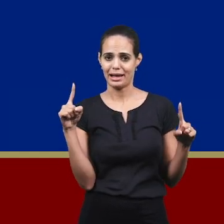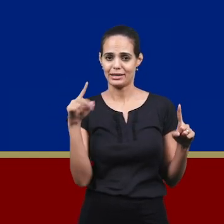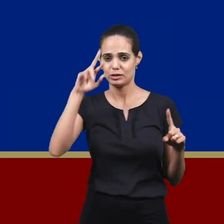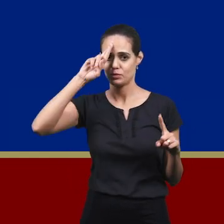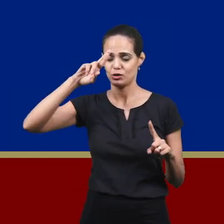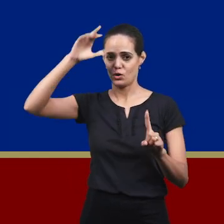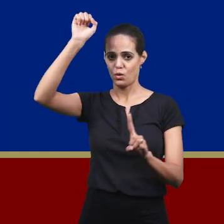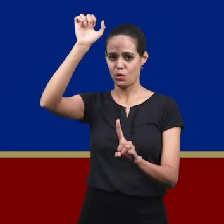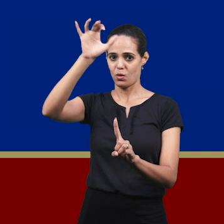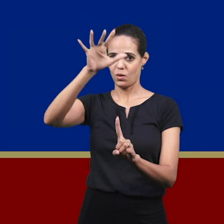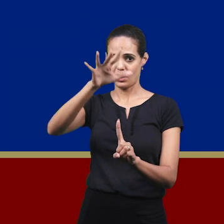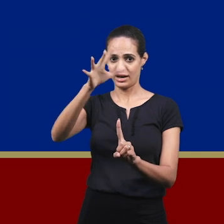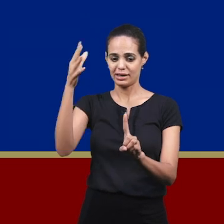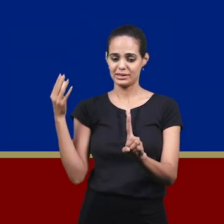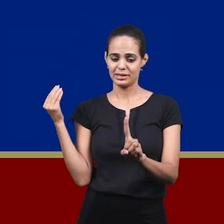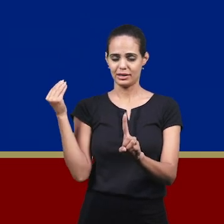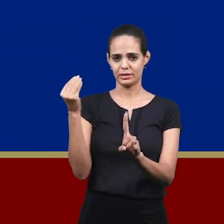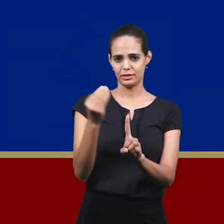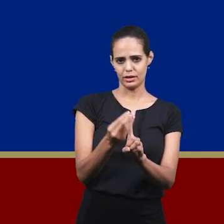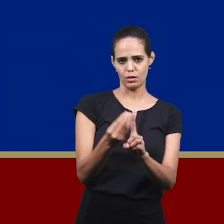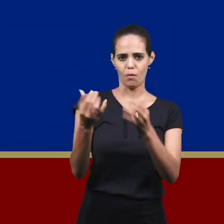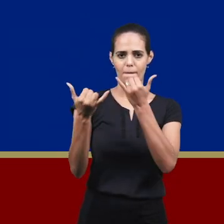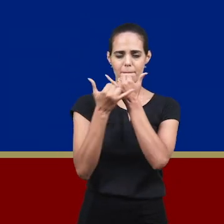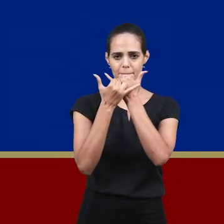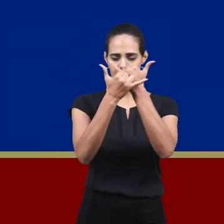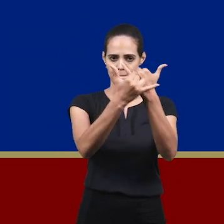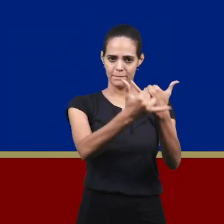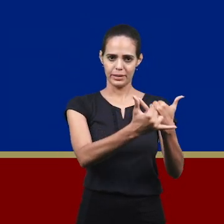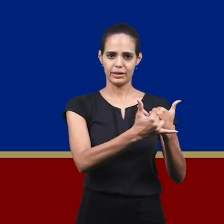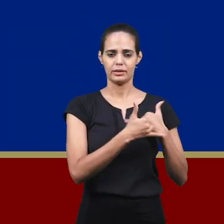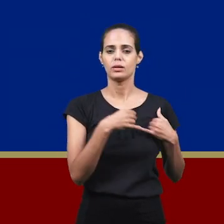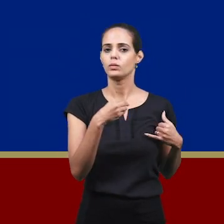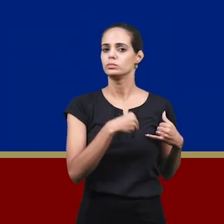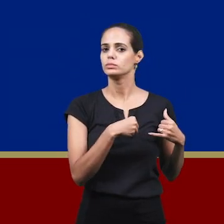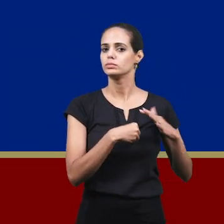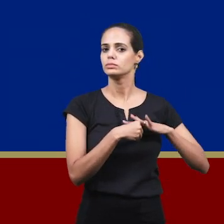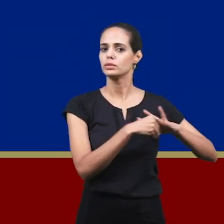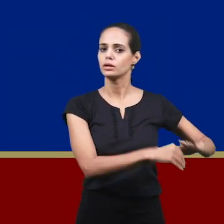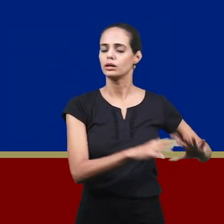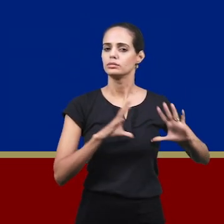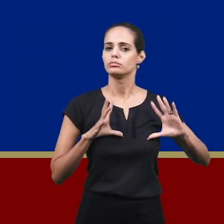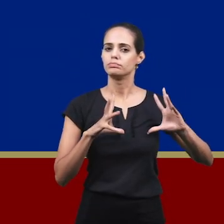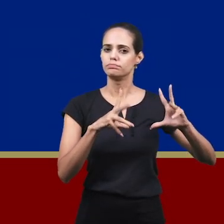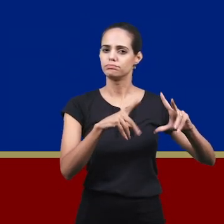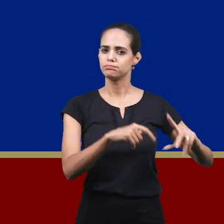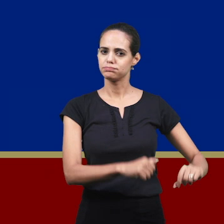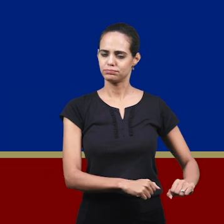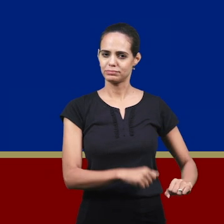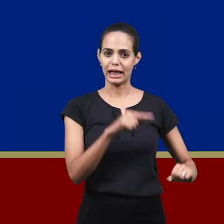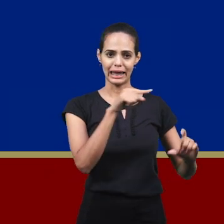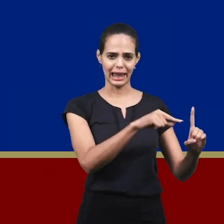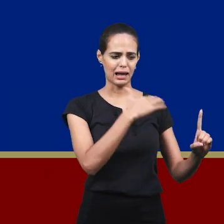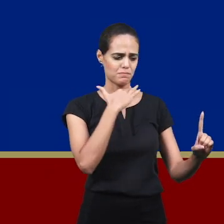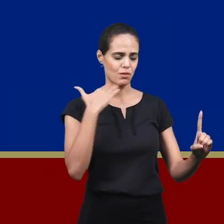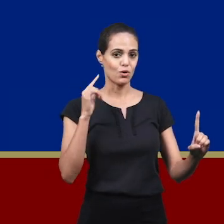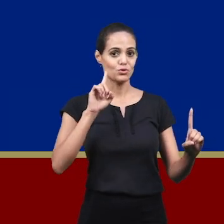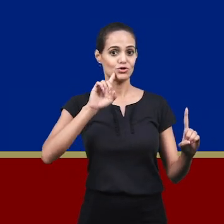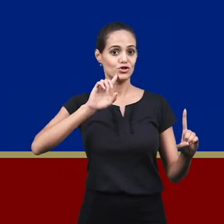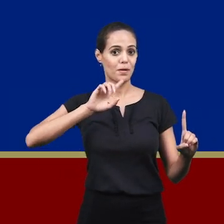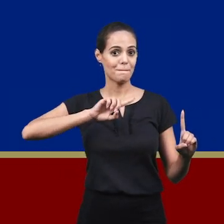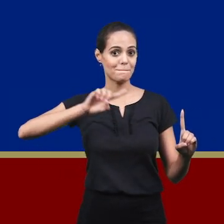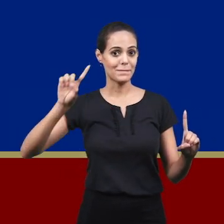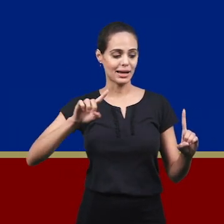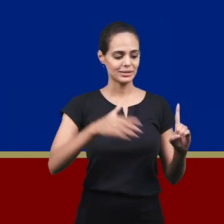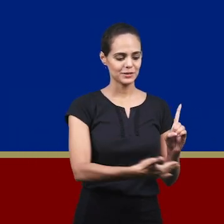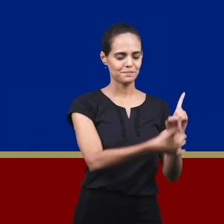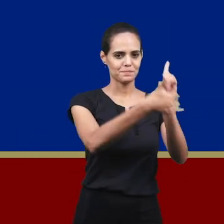touchée en lui donnant le pardon des péchés et enlevant sa condamnation